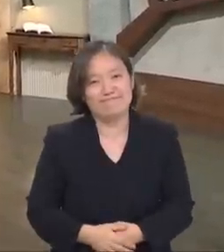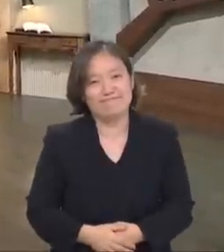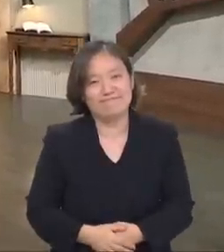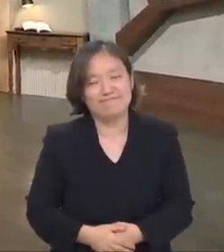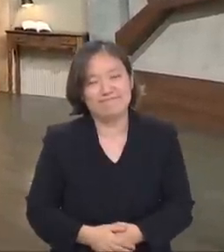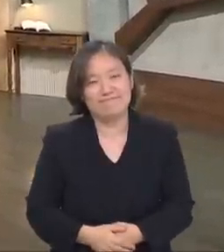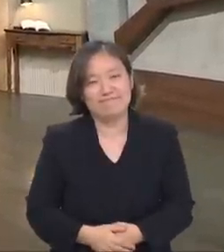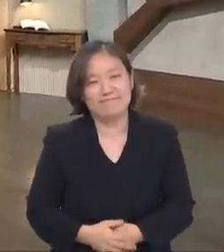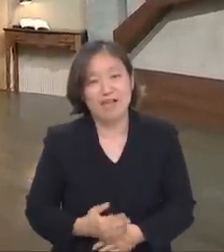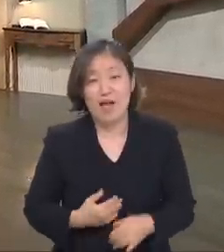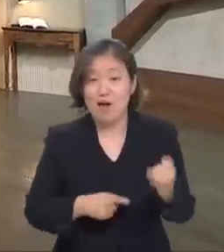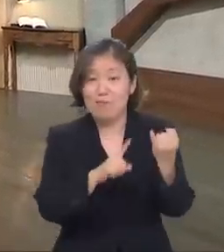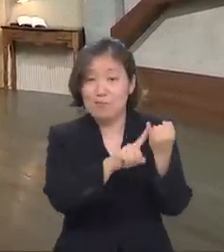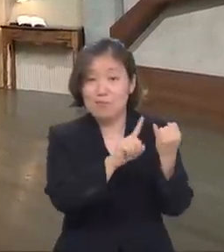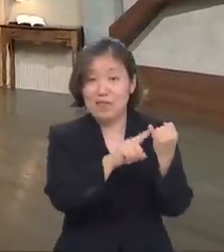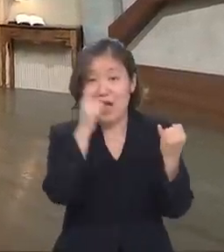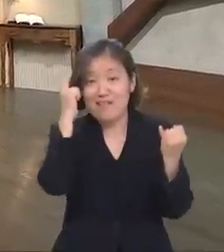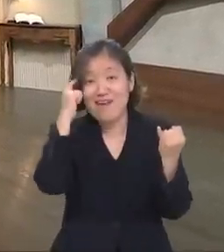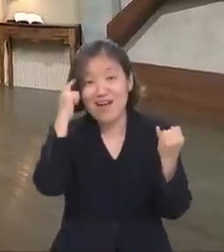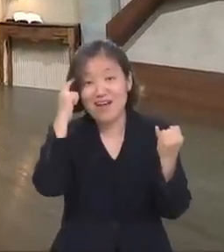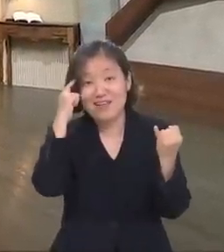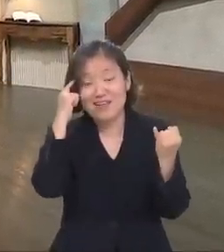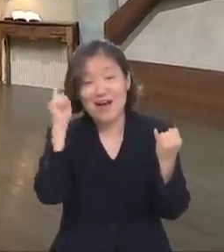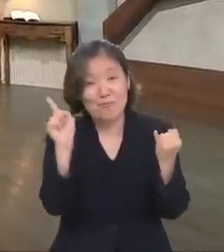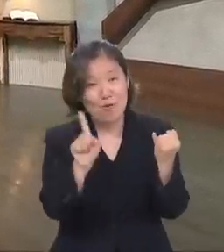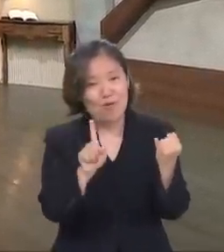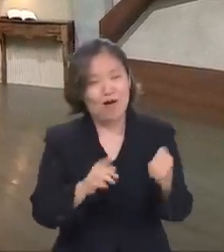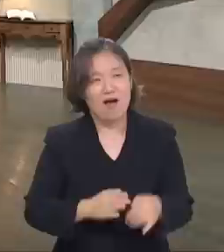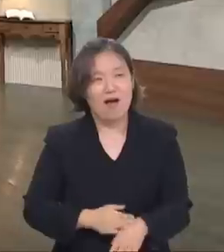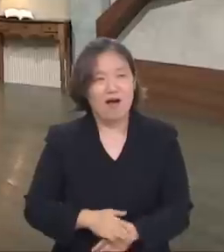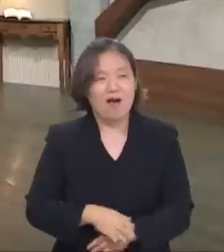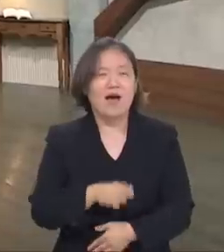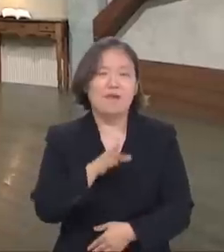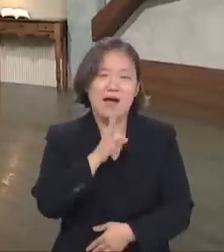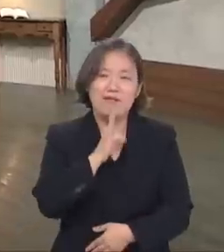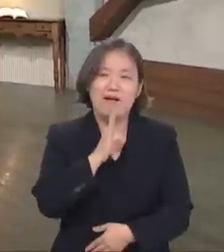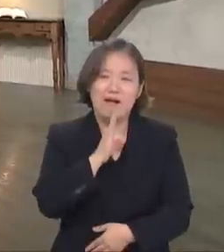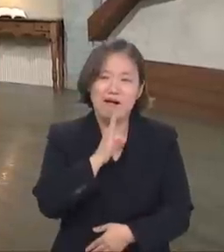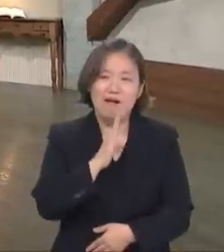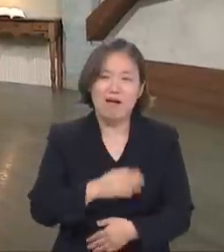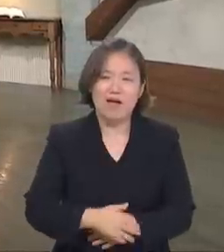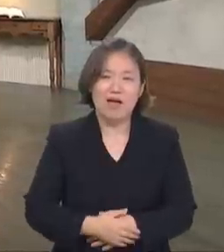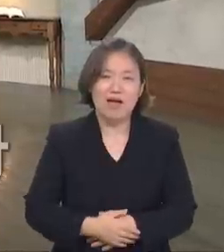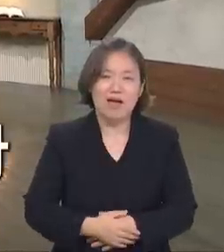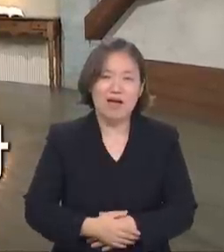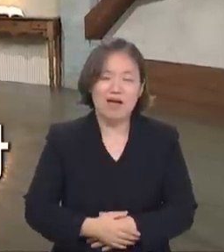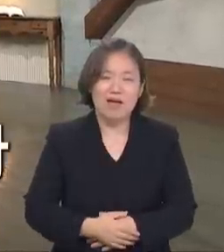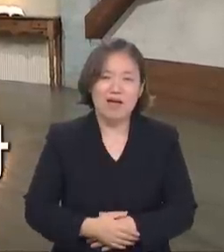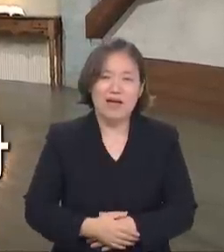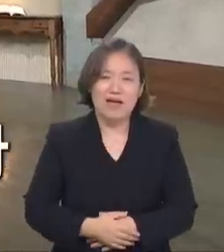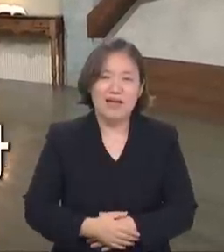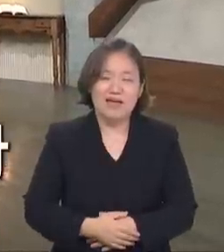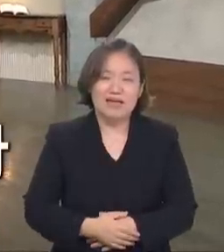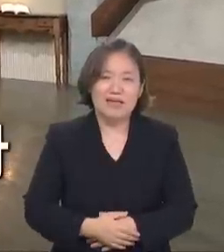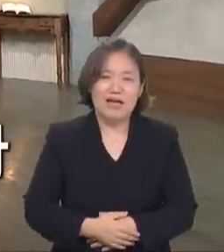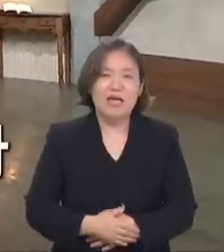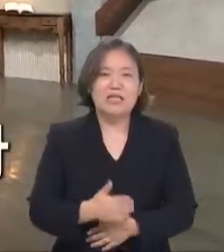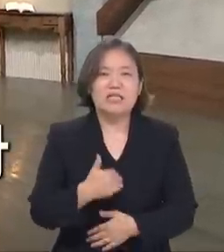이와 같은 생각을 일으켰다고 합니다 그래 이